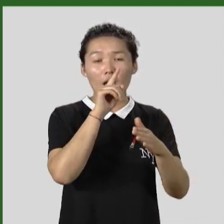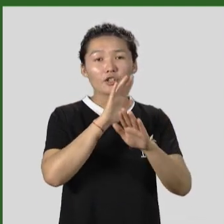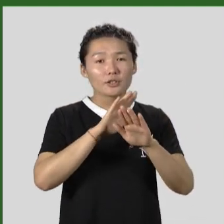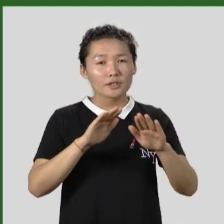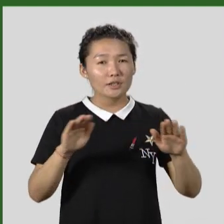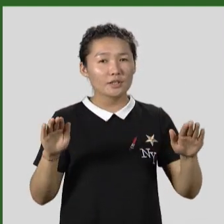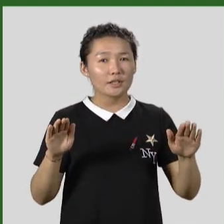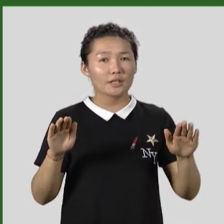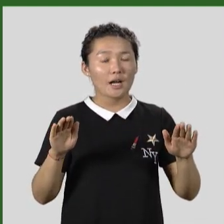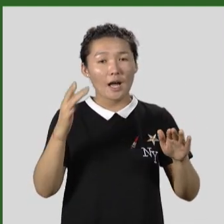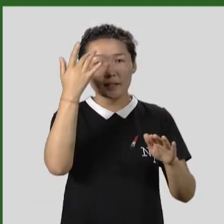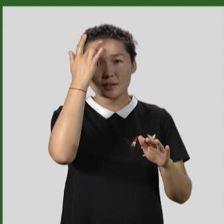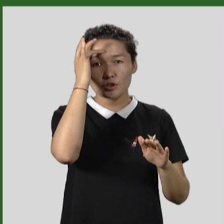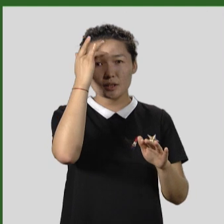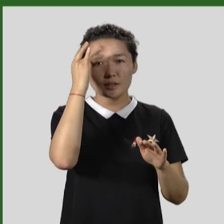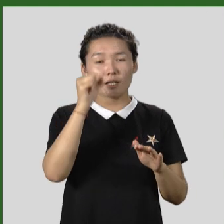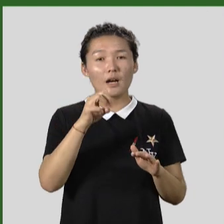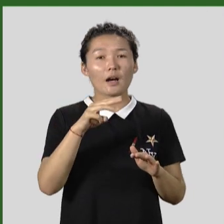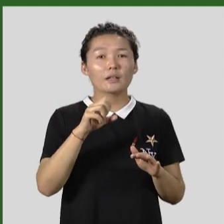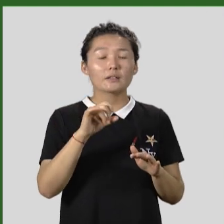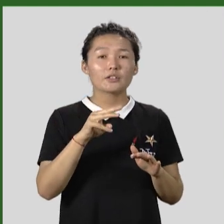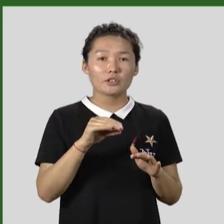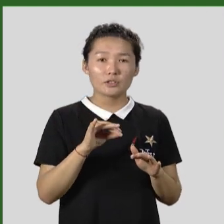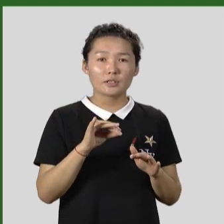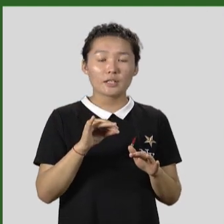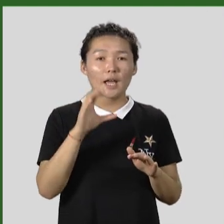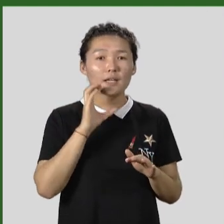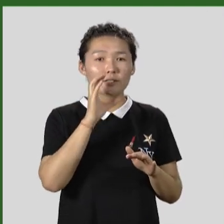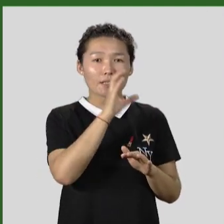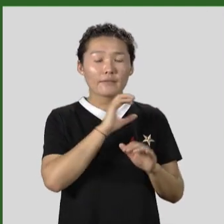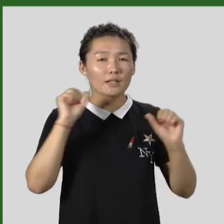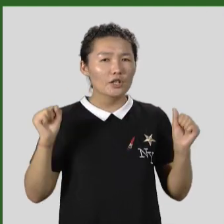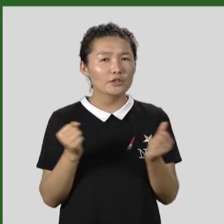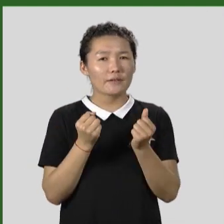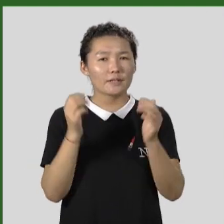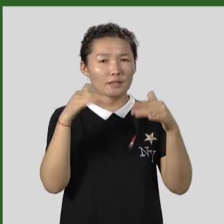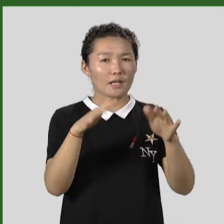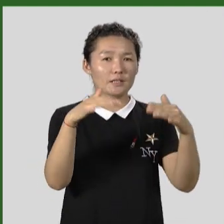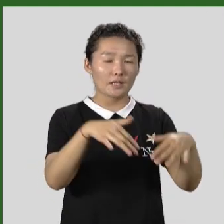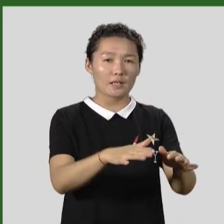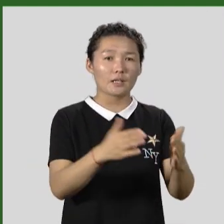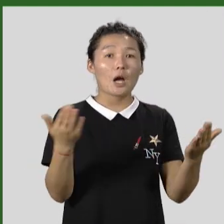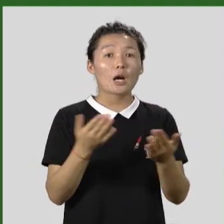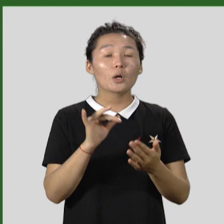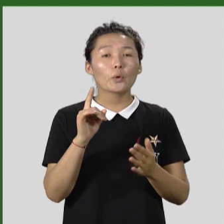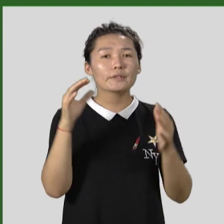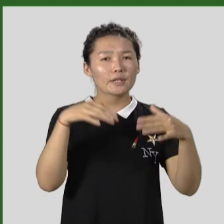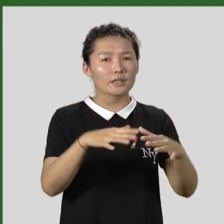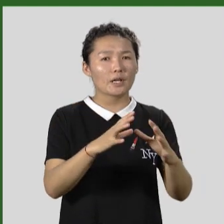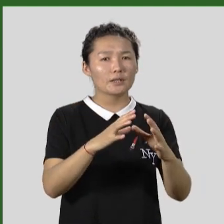Индийский, Атлантический и Северный Ледовитый океаны. Какой из океанов самый большой по